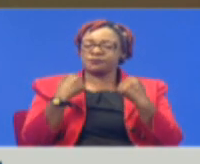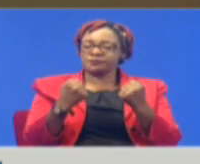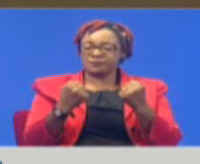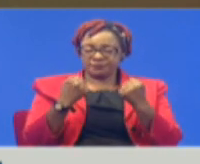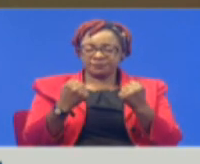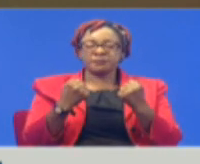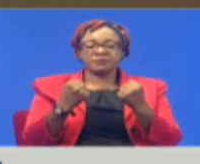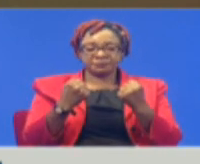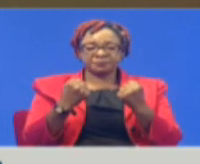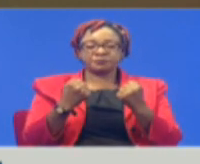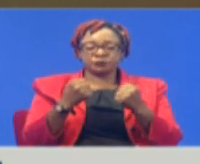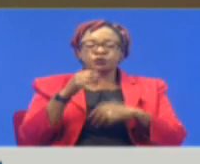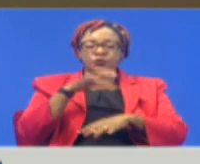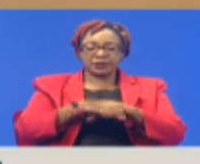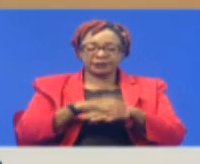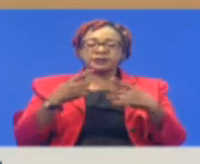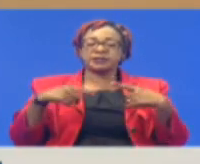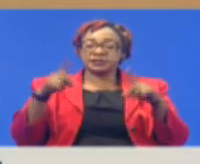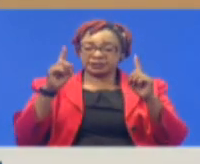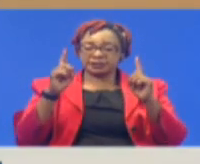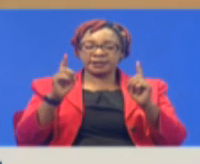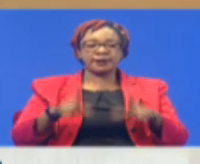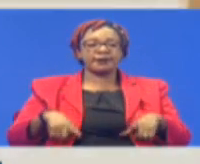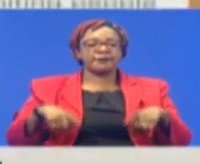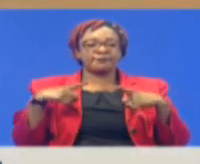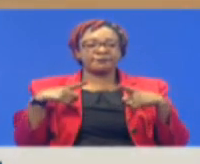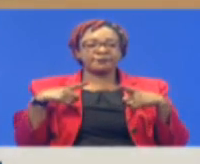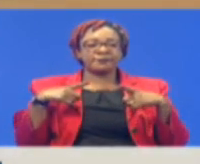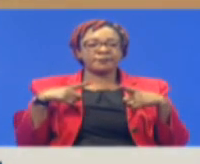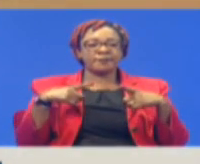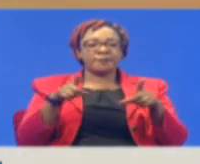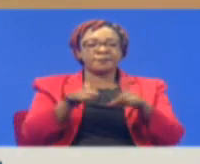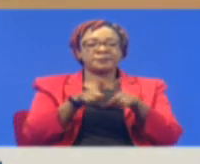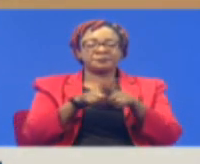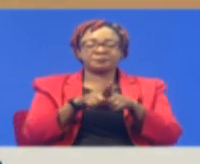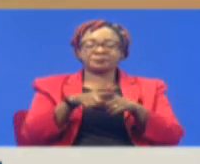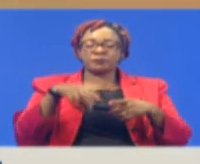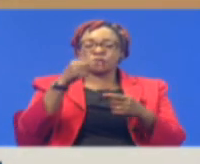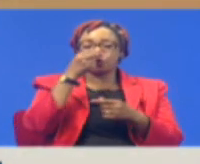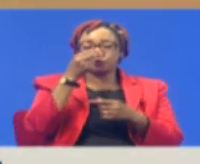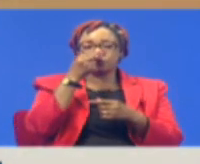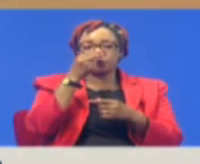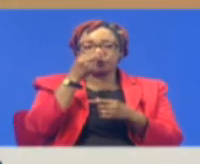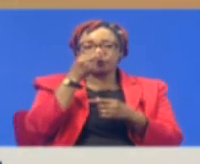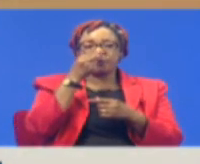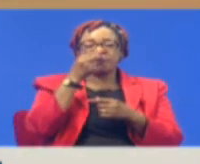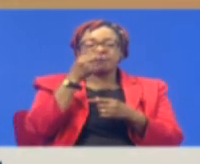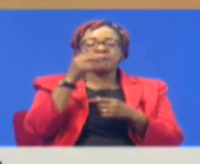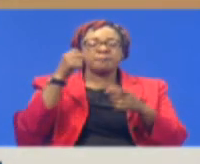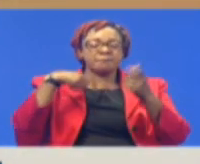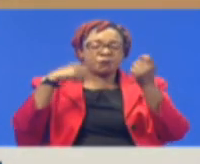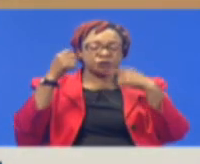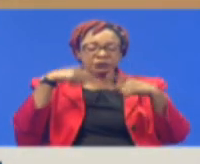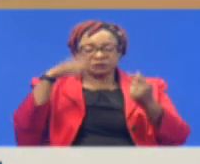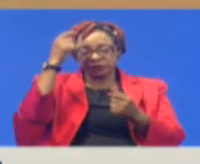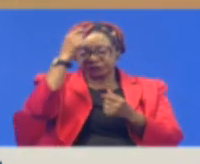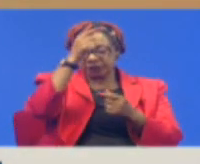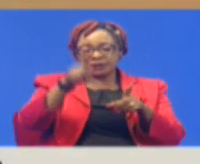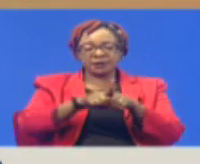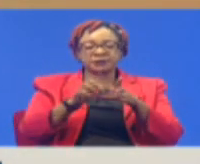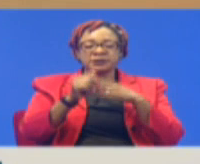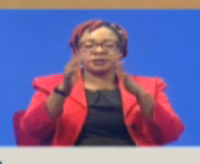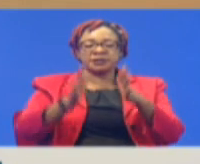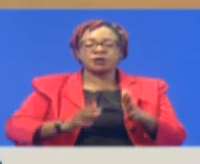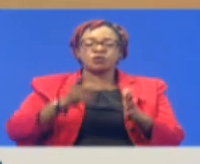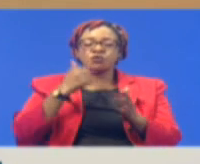ili kupata ufanisi maishani. Kwa upande wake, naibu wa rais William Ruto amemuomboleza Nyachae kama kiongozi aliyependa